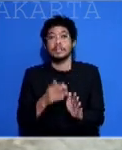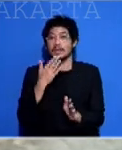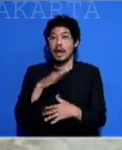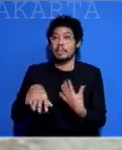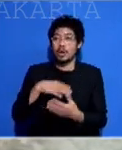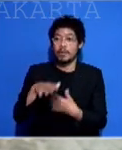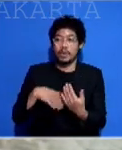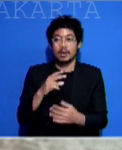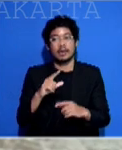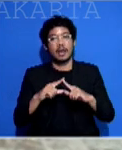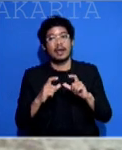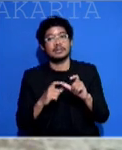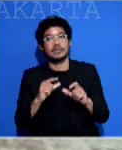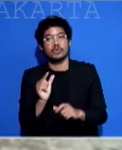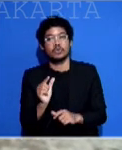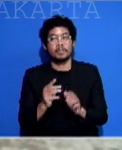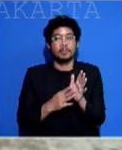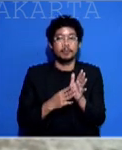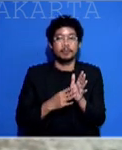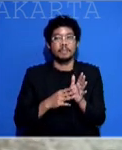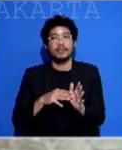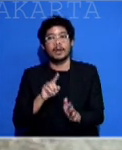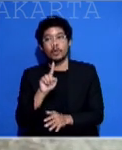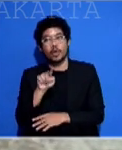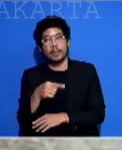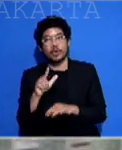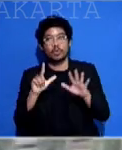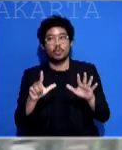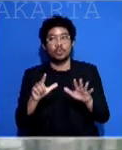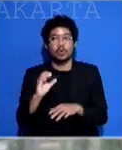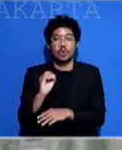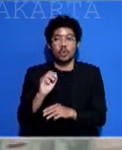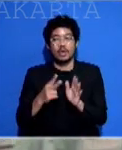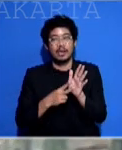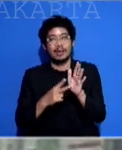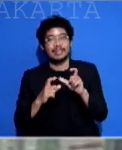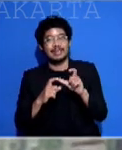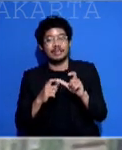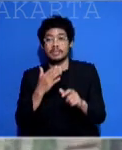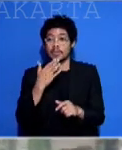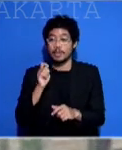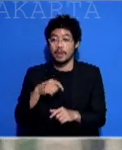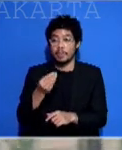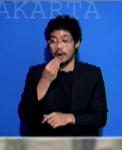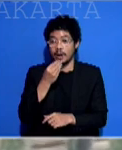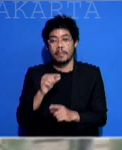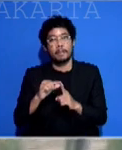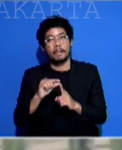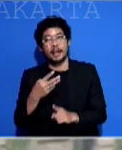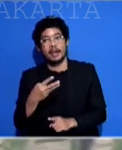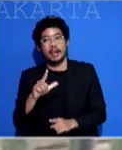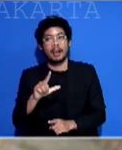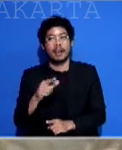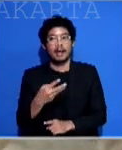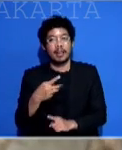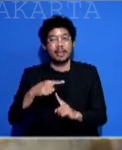kadhaipun 1,7 ons. Ing salebeting budidaya kambangan menika jarwo ginakaken pakan arupi pelet, bekatul, kleci